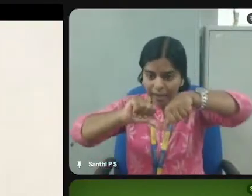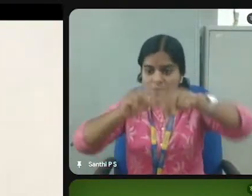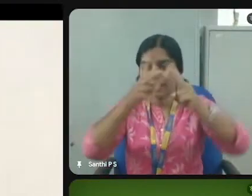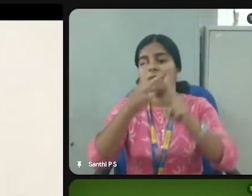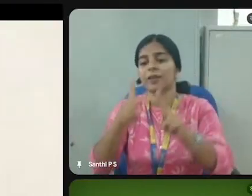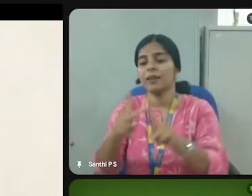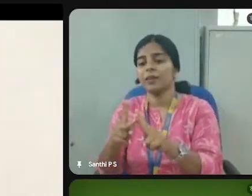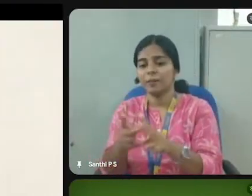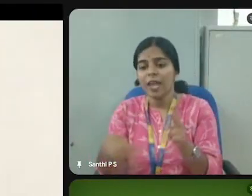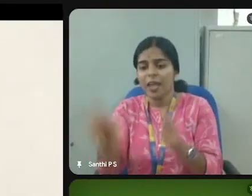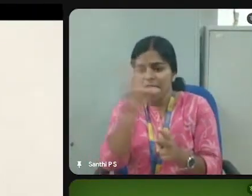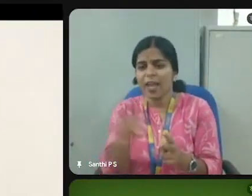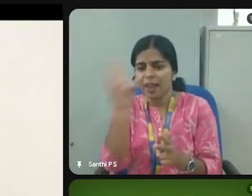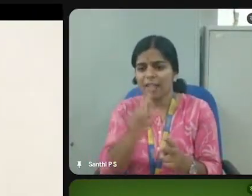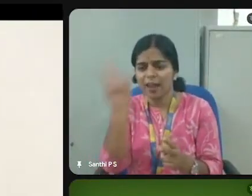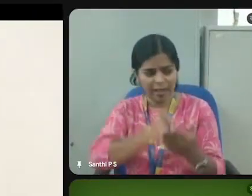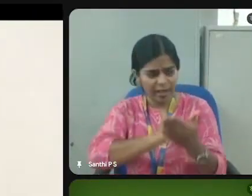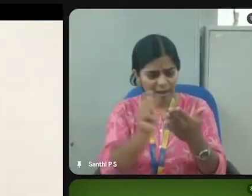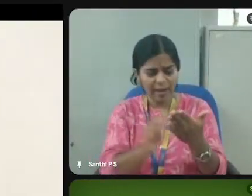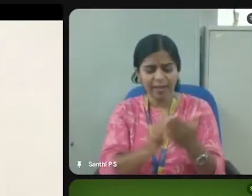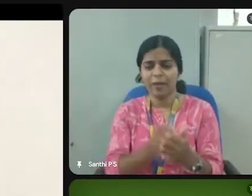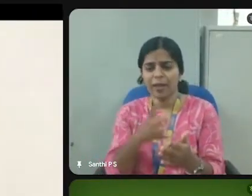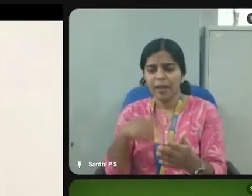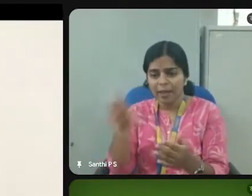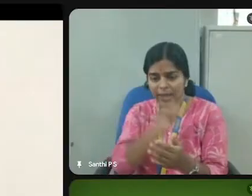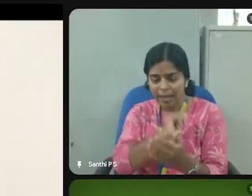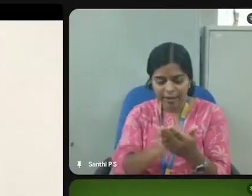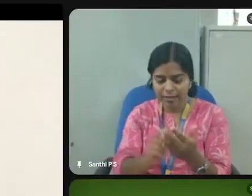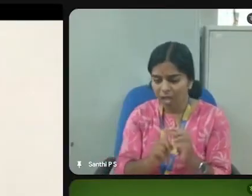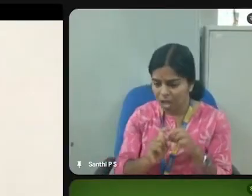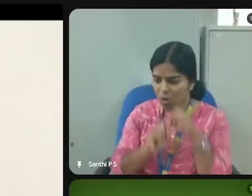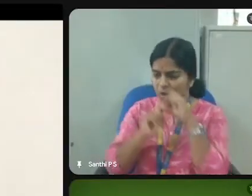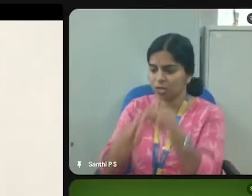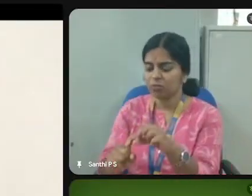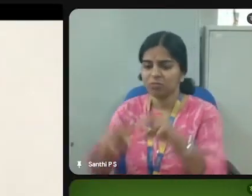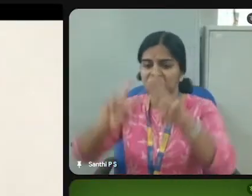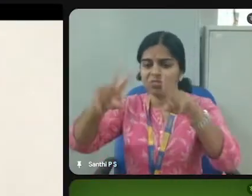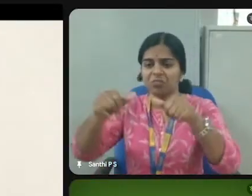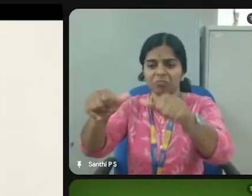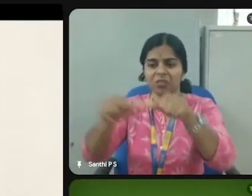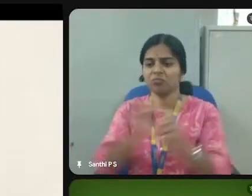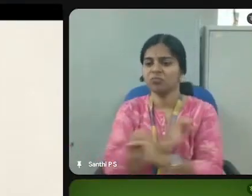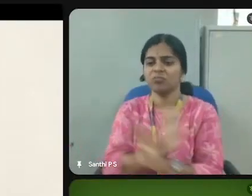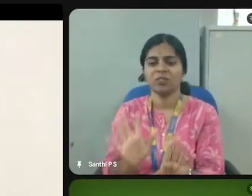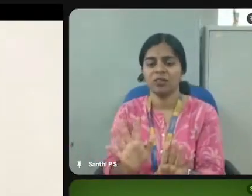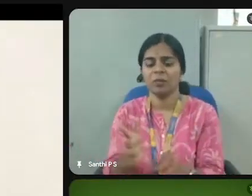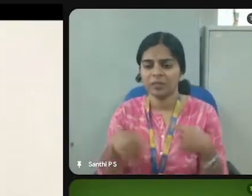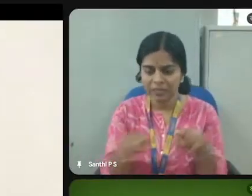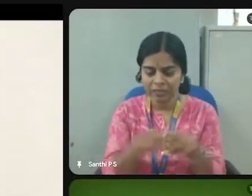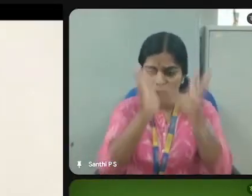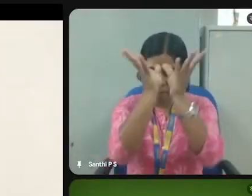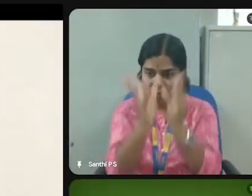ആവർത്തിച്ച് എഴുതുക, എഴുതിയ കാര്യങ്ങൾ നമ്മൾ ചോദിക്കുമ്പോൾ അവർക്ക് പറയാൻ പറ്റാതെ വരുന്നു. ഗണിതപരമായ ഇതിലാണെങ്കിൽ